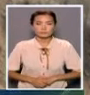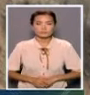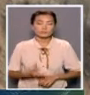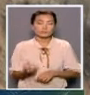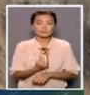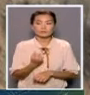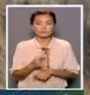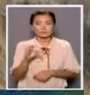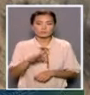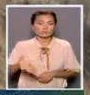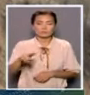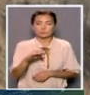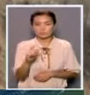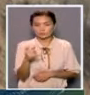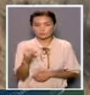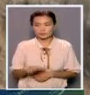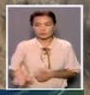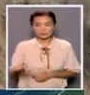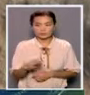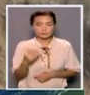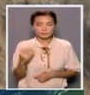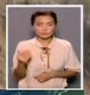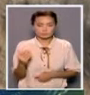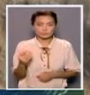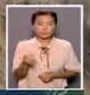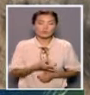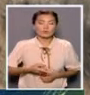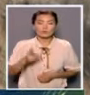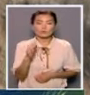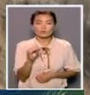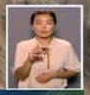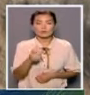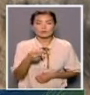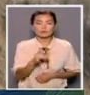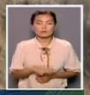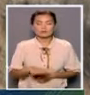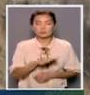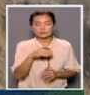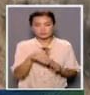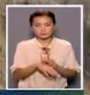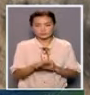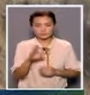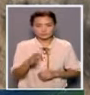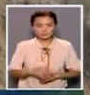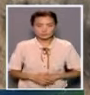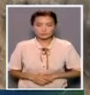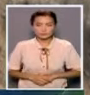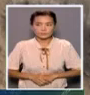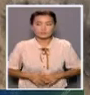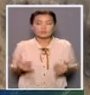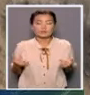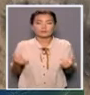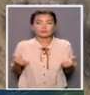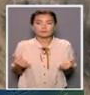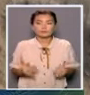құндылықтар облыстық тарихи өлкетану музейі мен музейдің аудандық Құрманғазы аудандық бөлімшесінің қорларына қабылданатын болады. Қазіргі